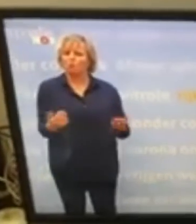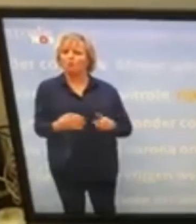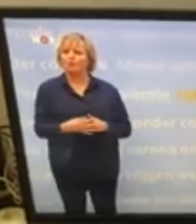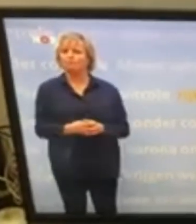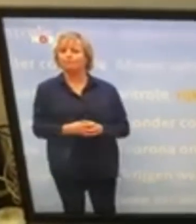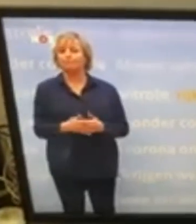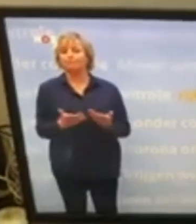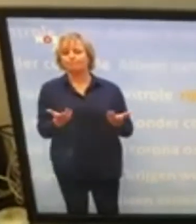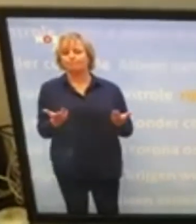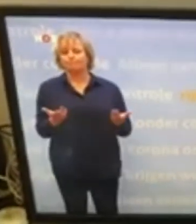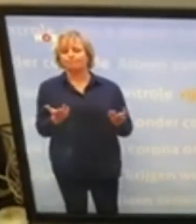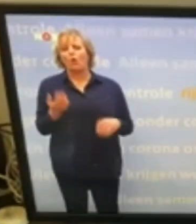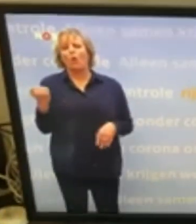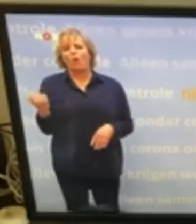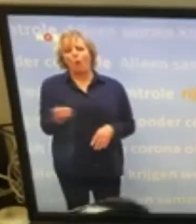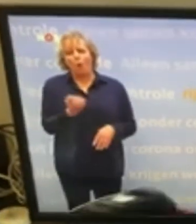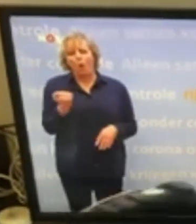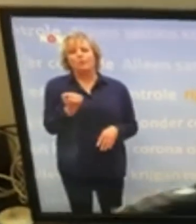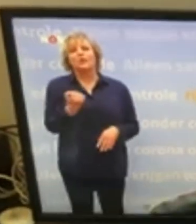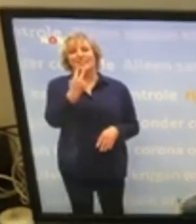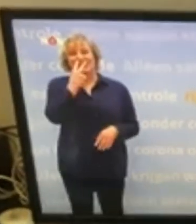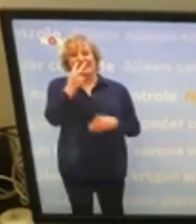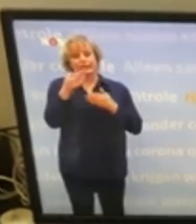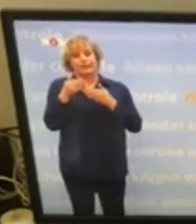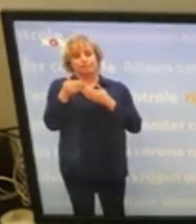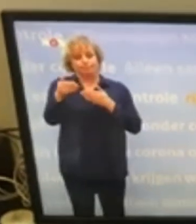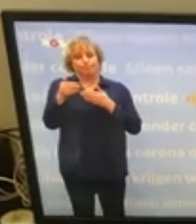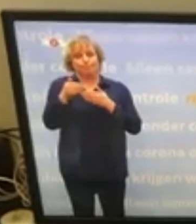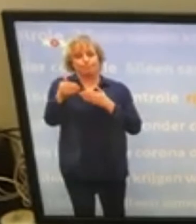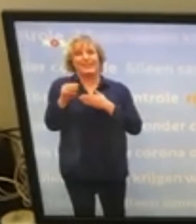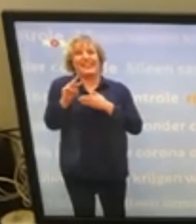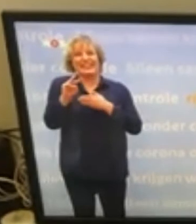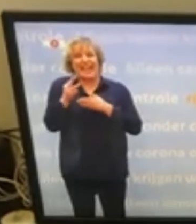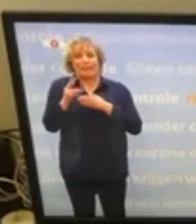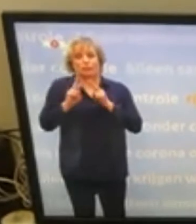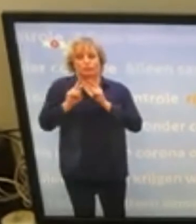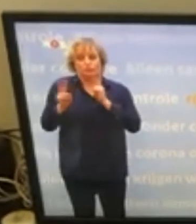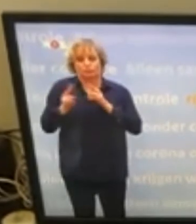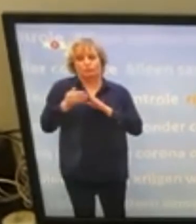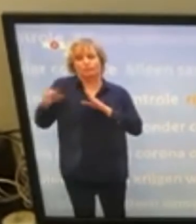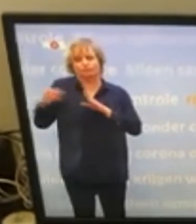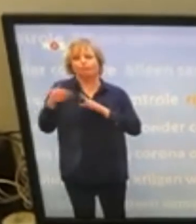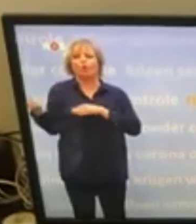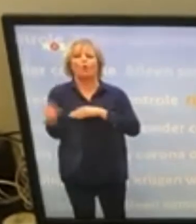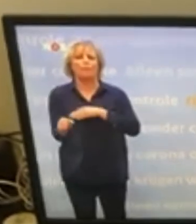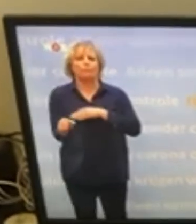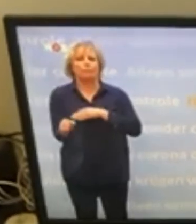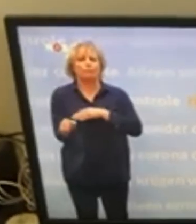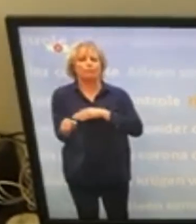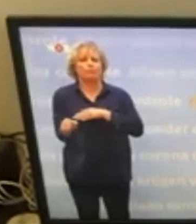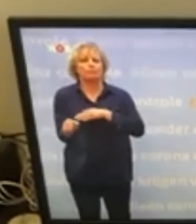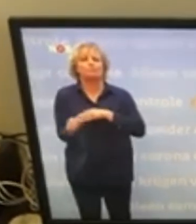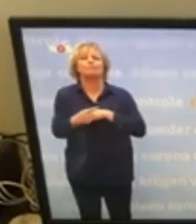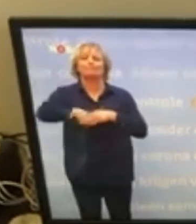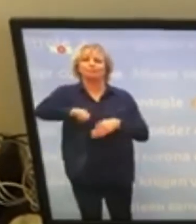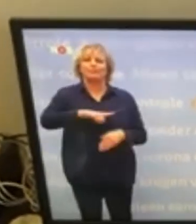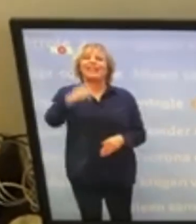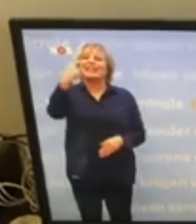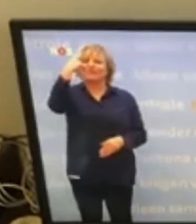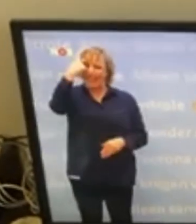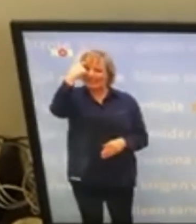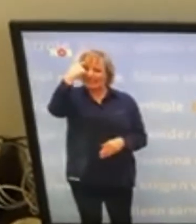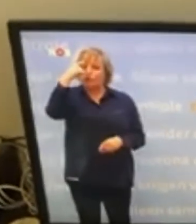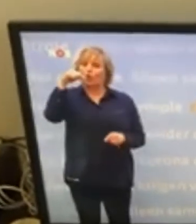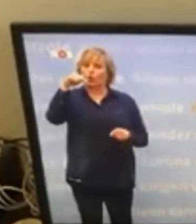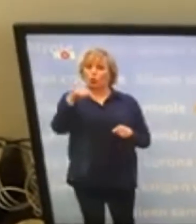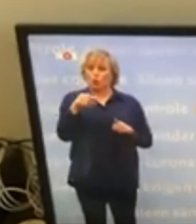dat is omdat we ook zien dat die derde golf op ons afkomt. En dat zit zo. We weten dat er inmiddels een nieuwe,